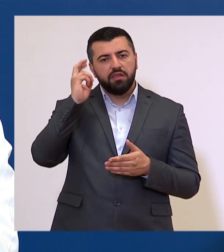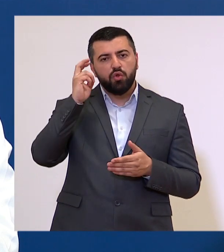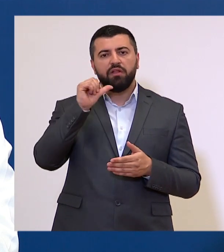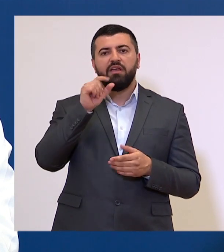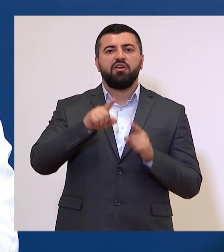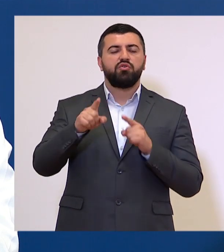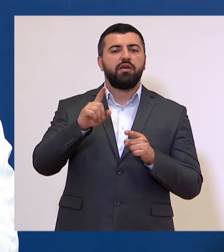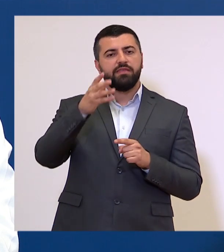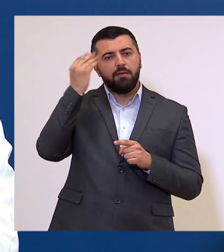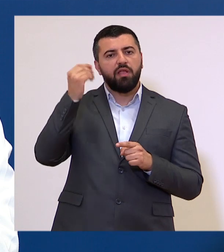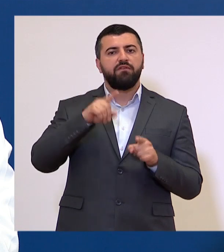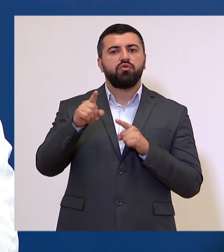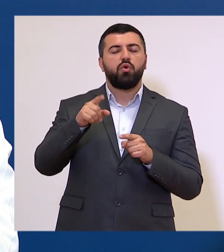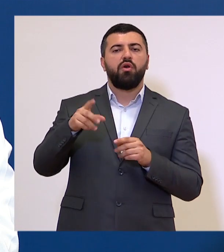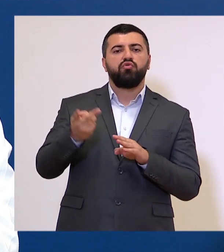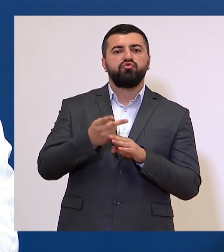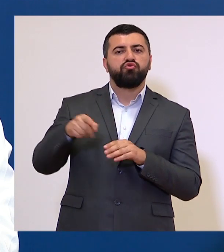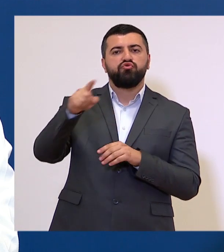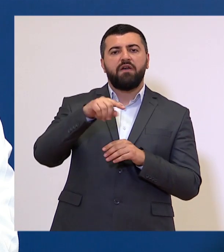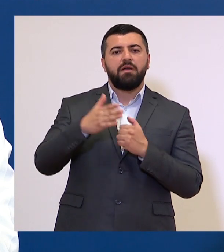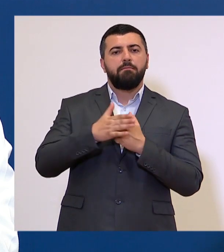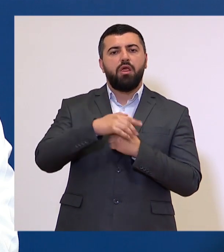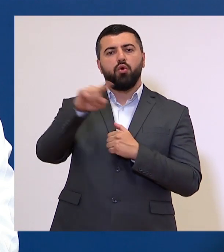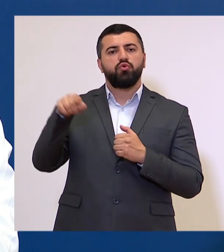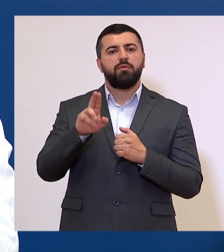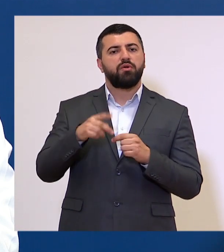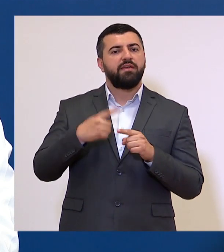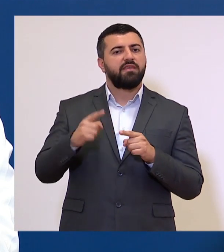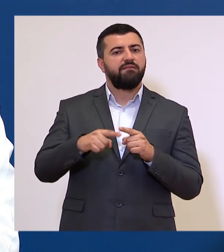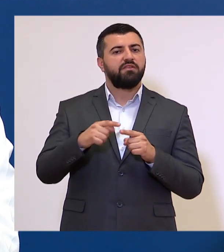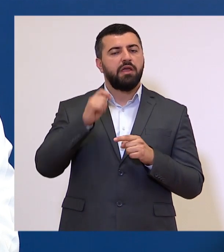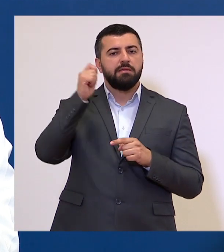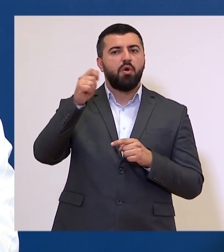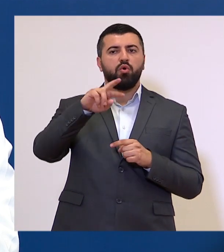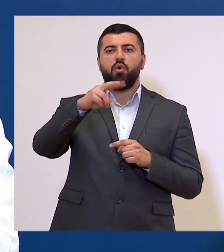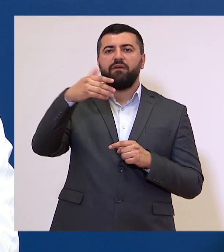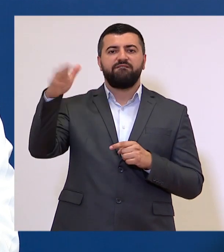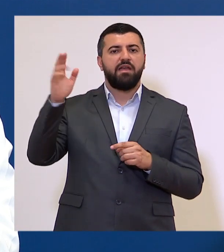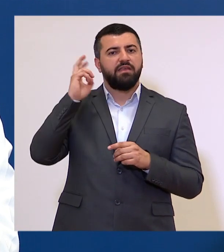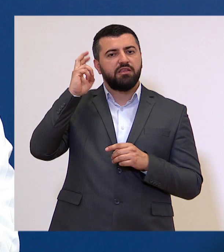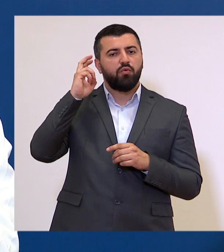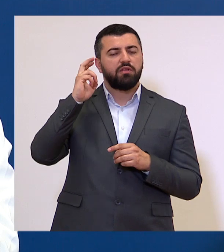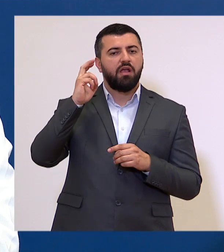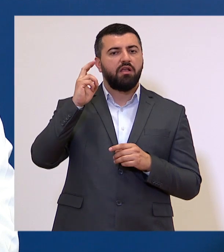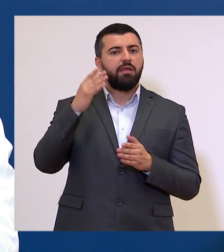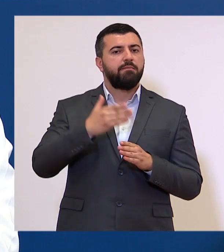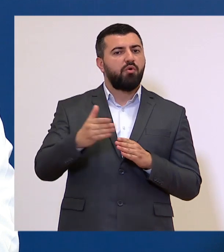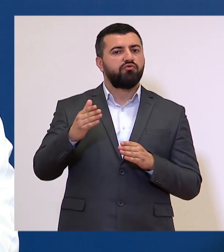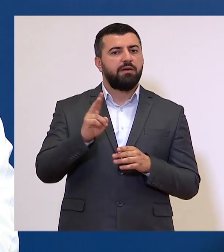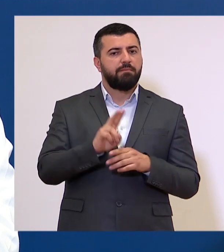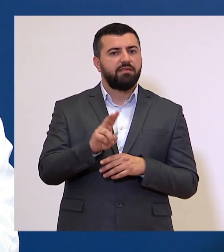Gori, ali ne zaboravite, ne zavise ove mjere samo od situacije u Crnoj Gori, mi smo ih donosili zbog situacije van Crne Gore, makar one